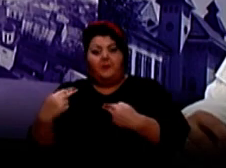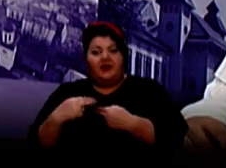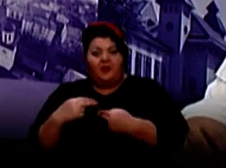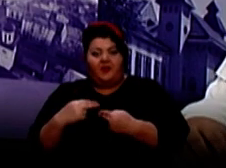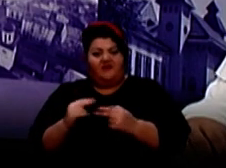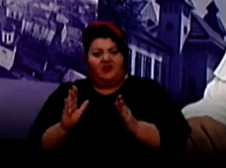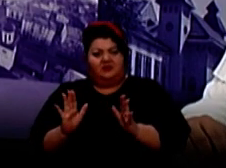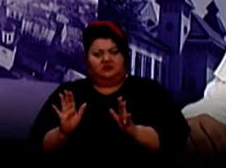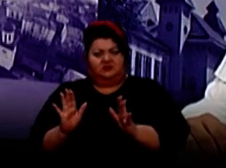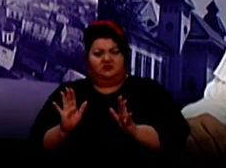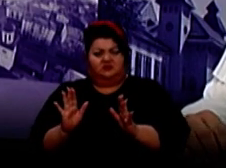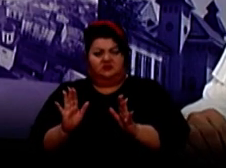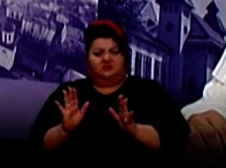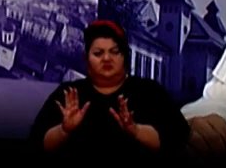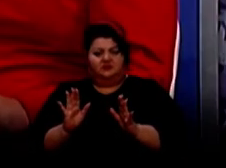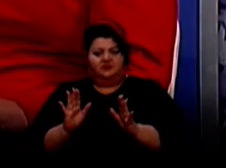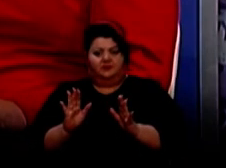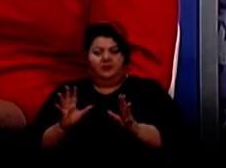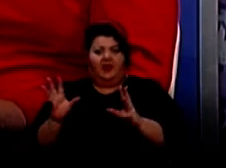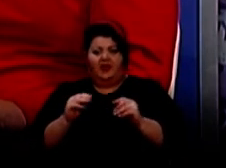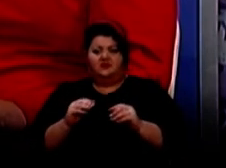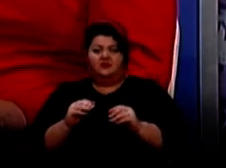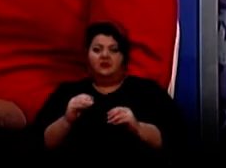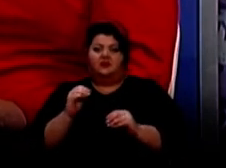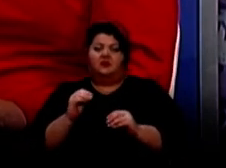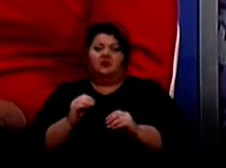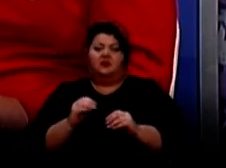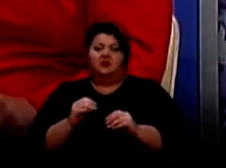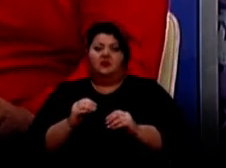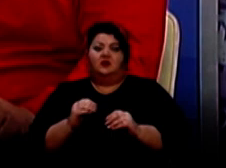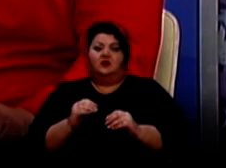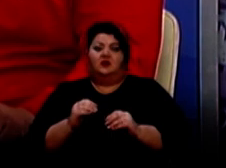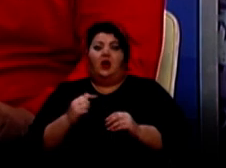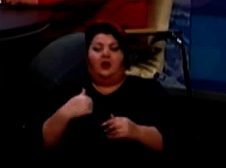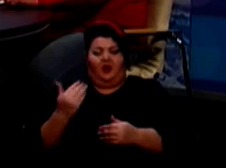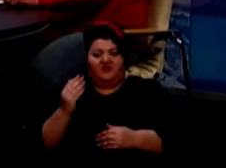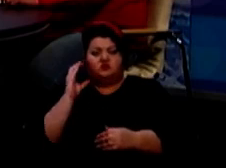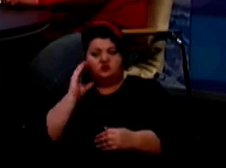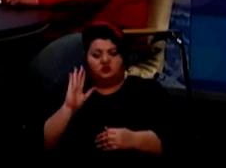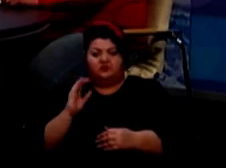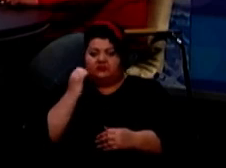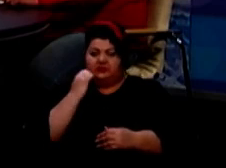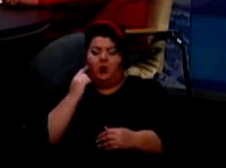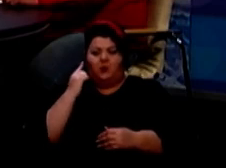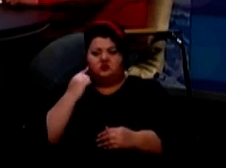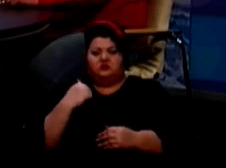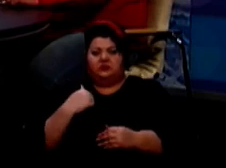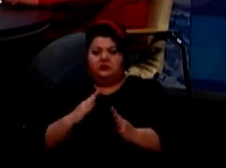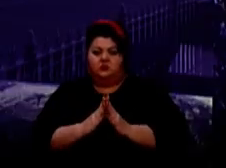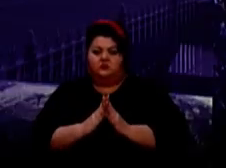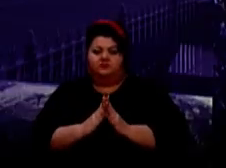перебуваєте. Послухаємо. Так, будь ласка, говоріть. І всі перевізники були у вас толерантні. Дякую. Я мала з вами дякую, розмову. Я вас почув. Почуйте мене тепер, будь ласка.